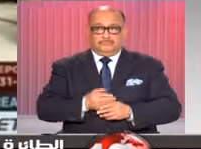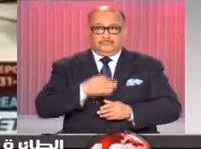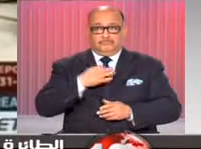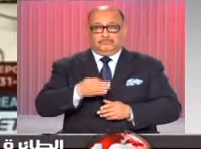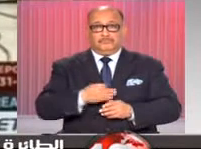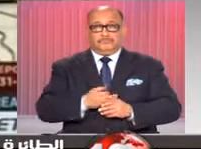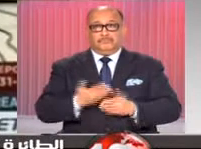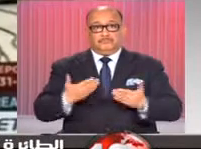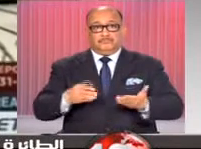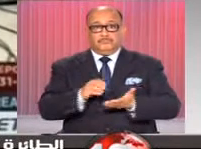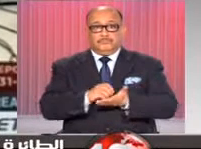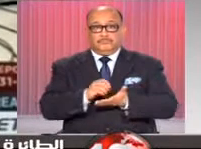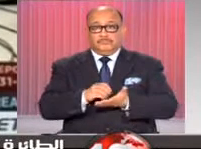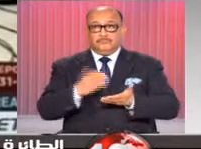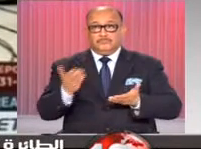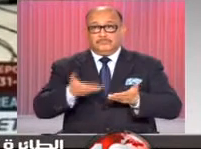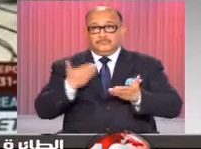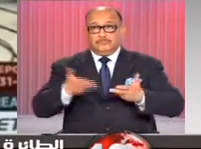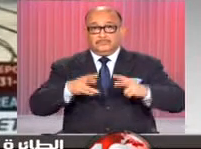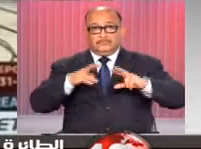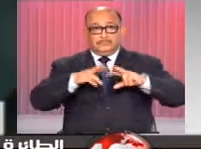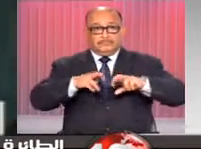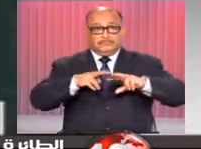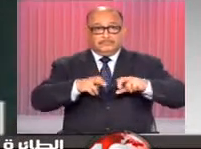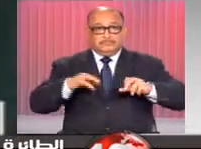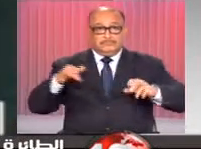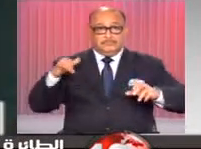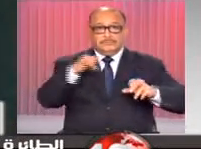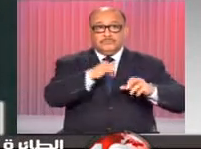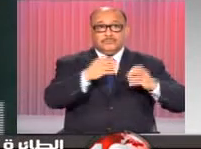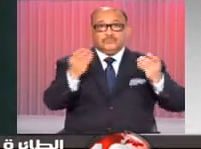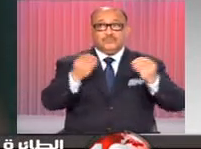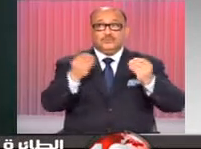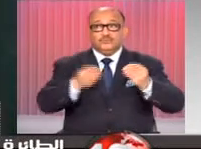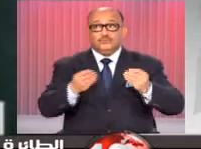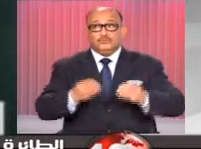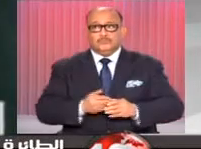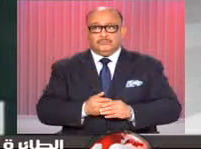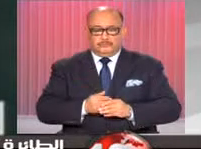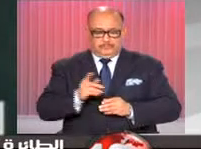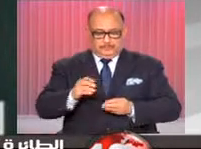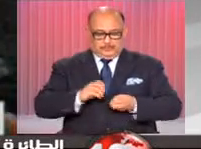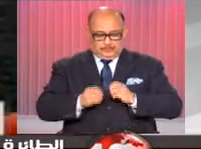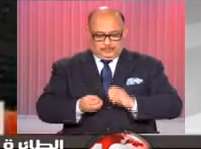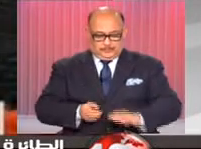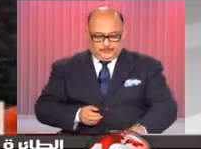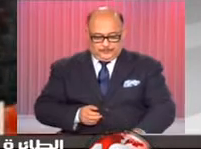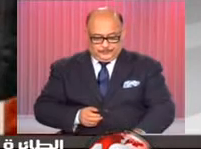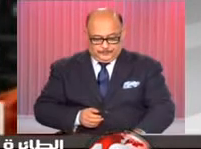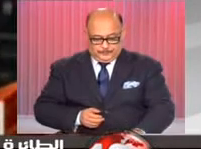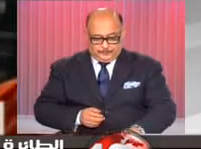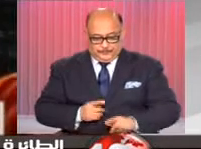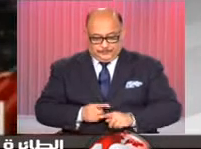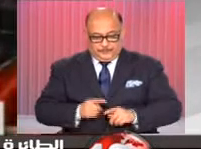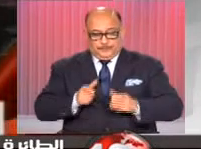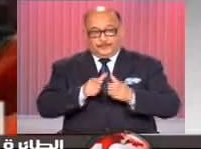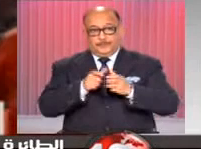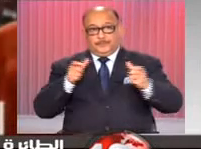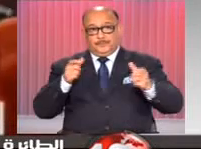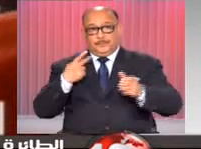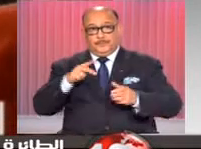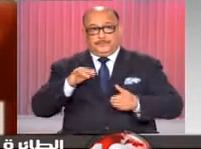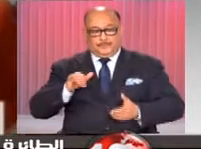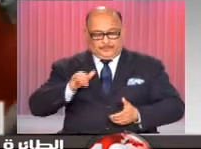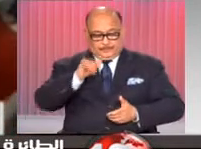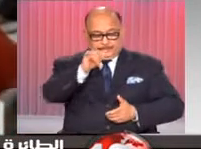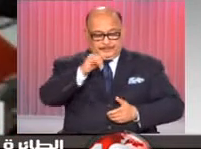في التحقيق حول أسباب الكارثة الجوية. وقد قامت عديد الدول الآسيوية بإرسال سفن وطائرات لمساعدة